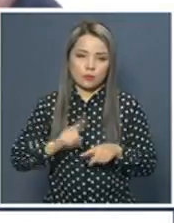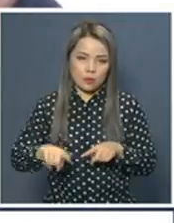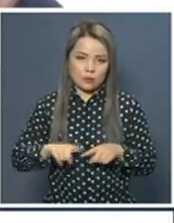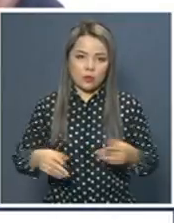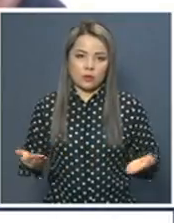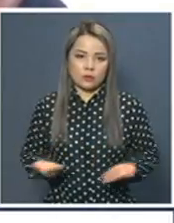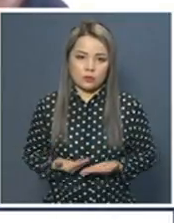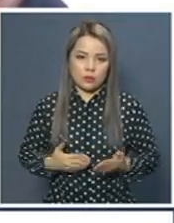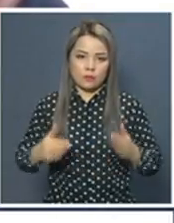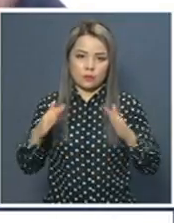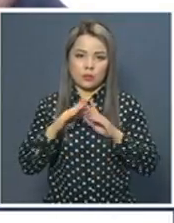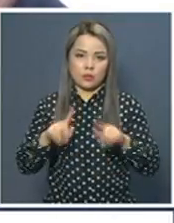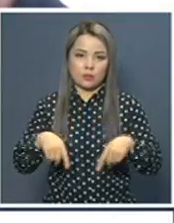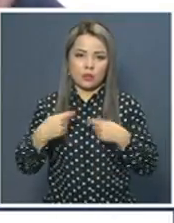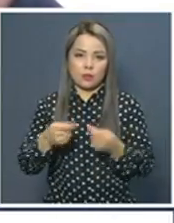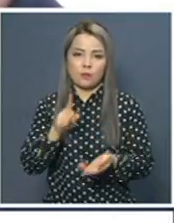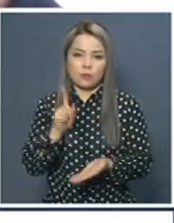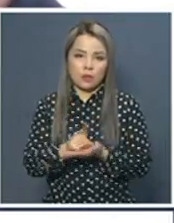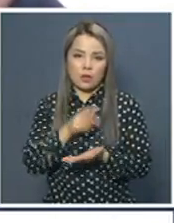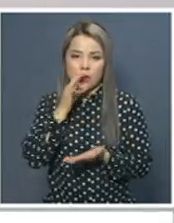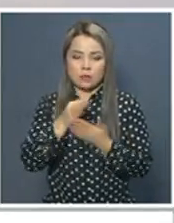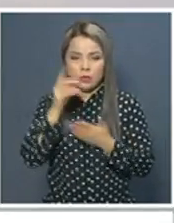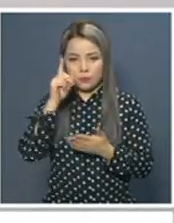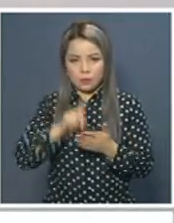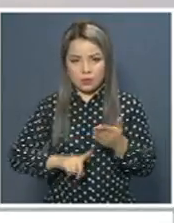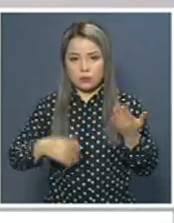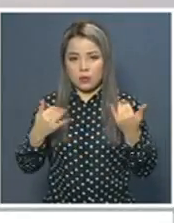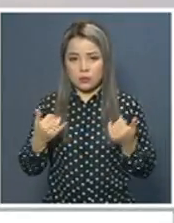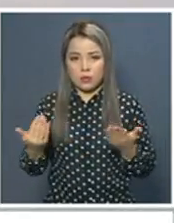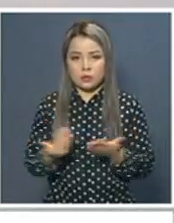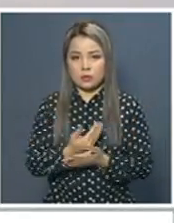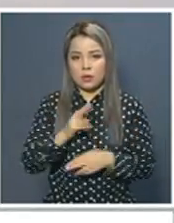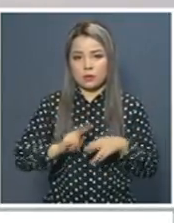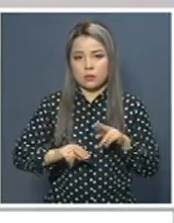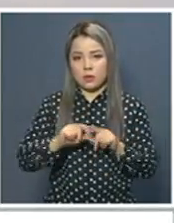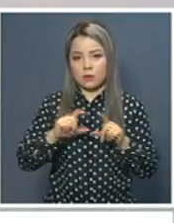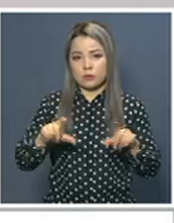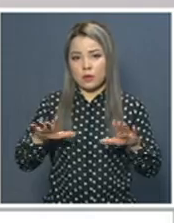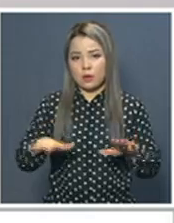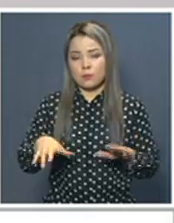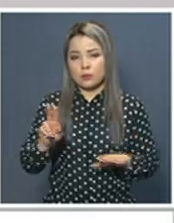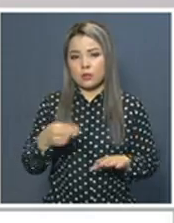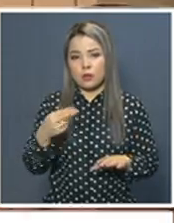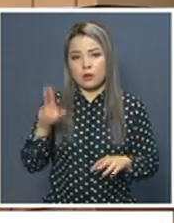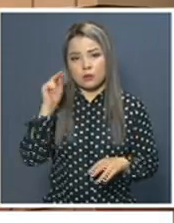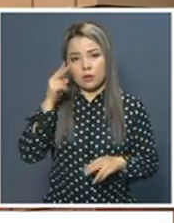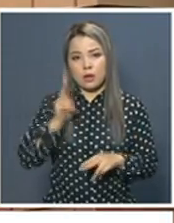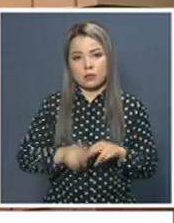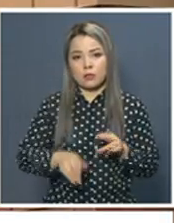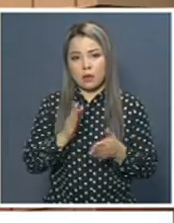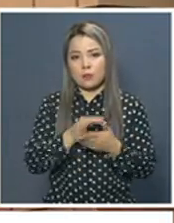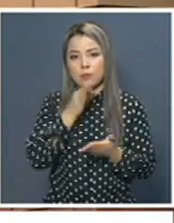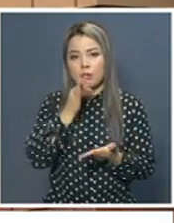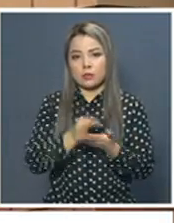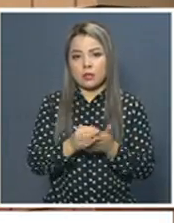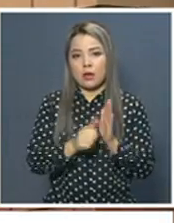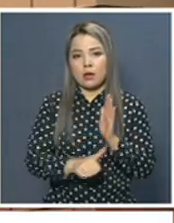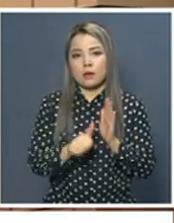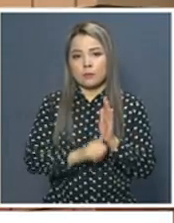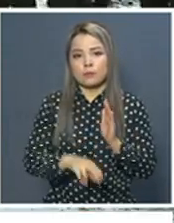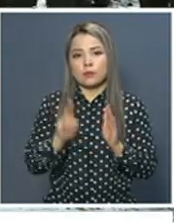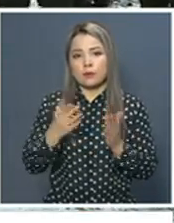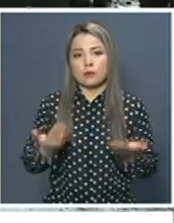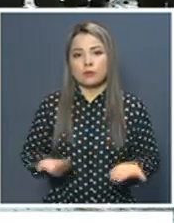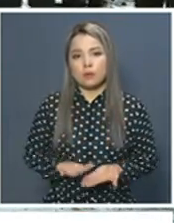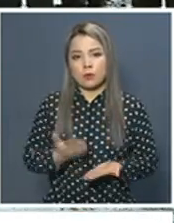қоныс пәтеріне ие болады деп сенім білдіремін. Жаңа нысанның құрылысы желтоқсанда аяқталды. Бірақ шенділер айтқандай 60 пәтерлік екі